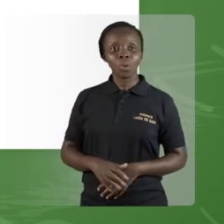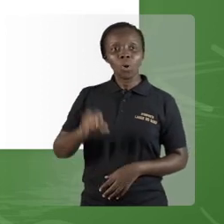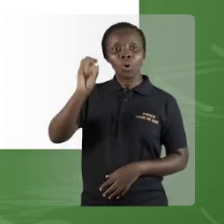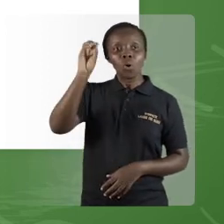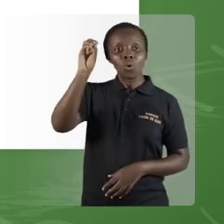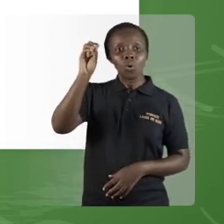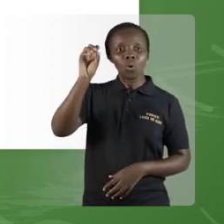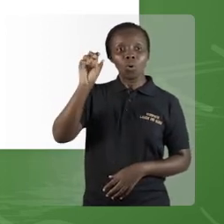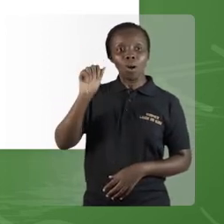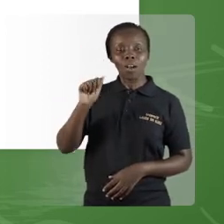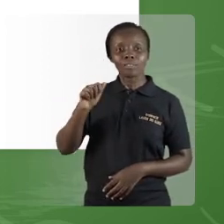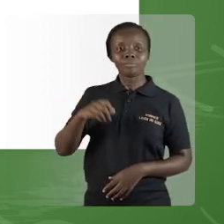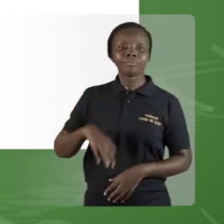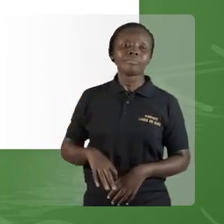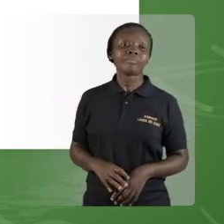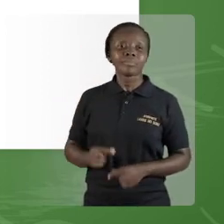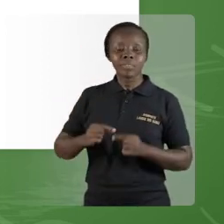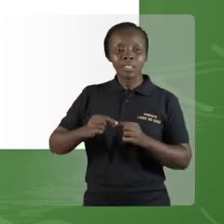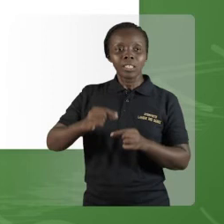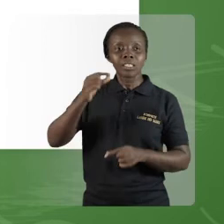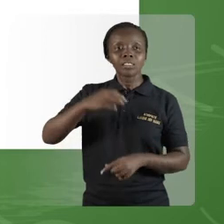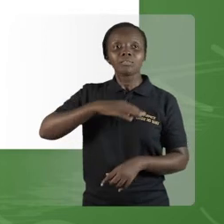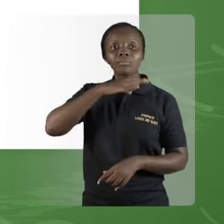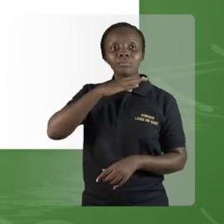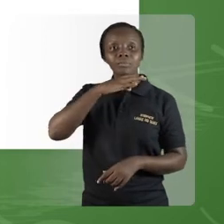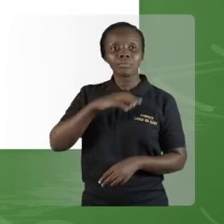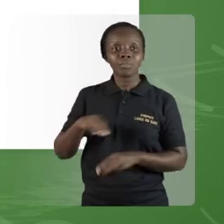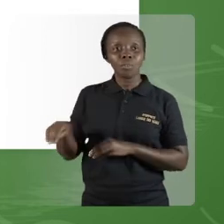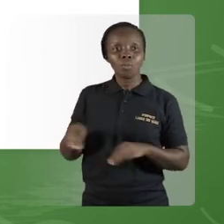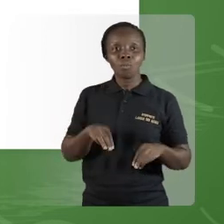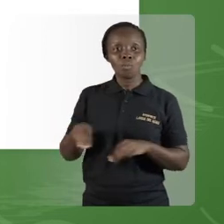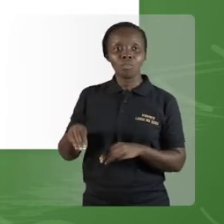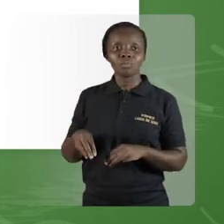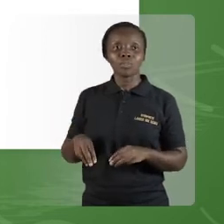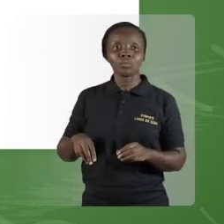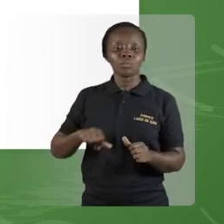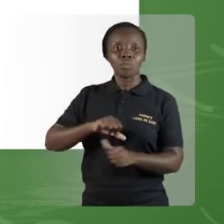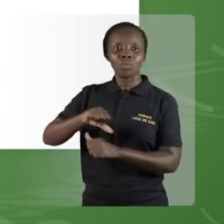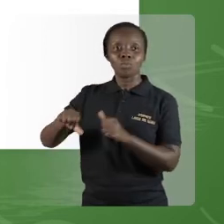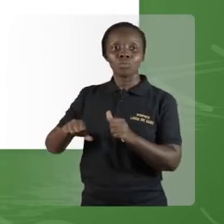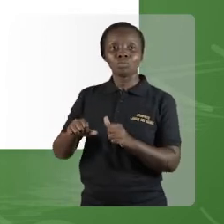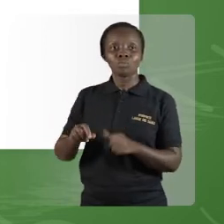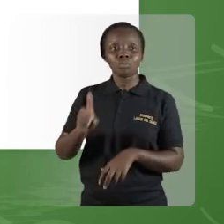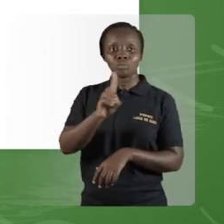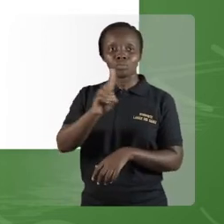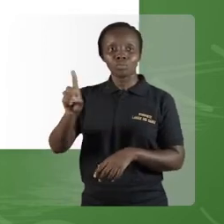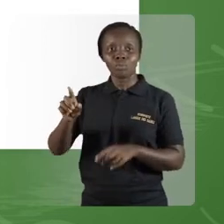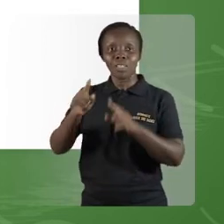OA est une tige de cuivre mobile autour de l'axe horizontal delta.